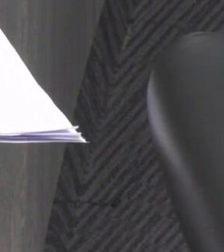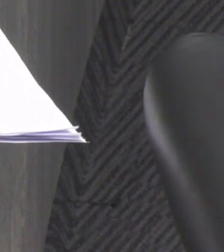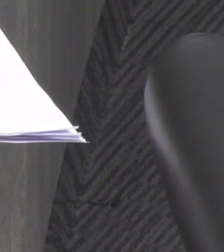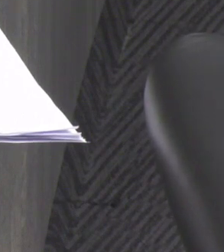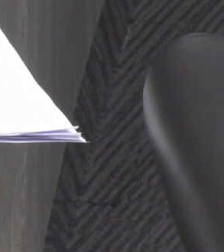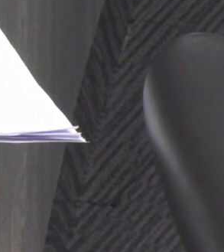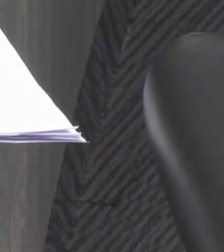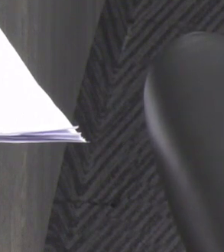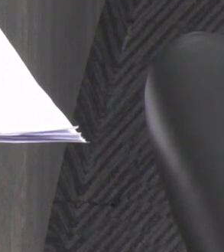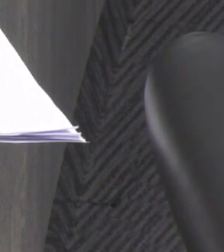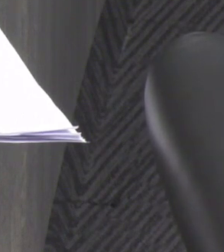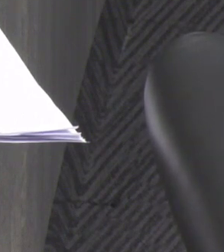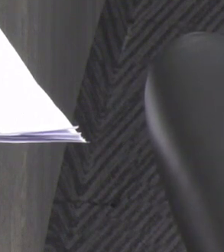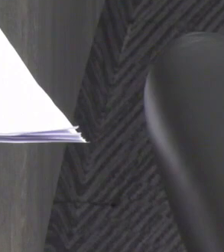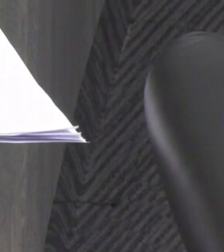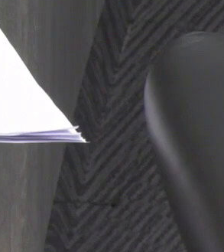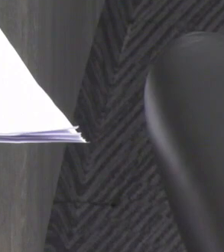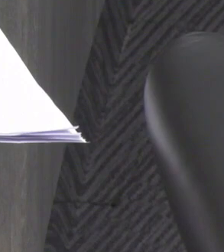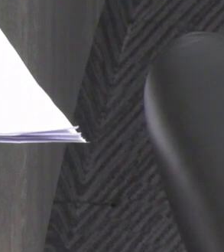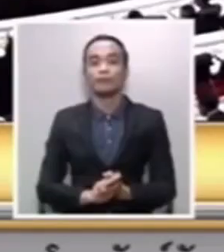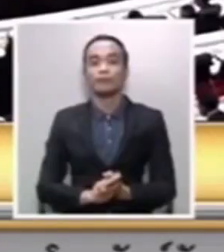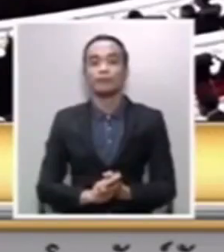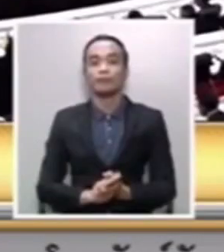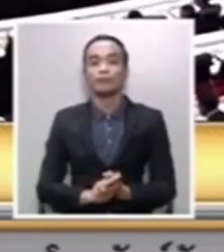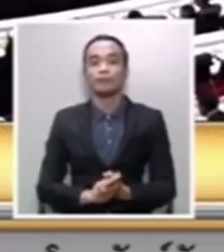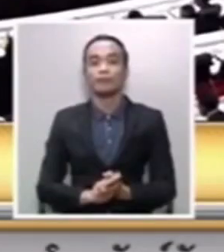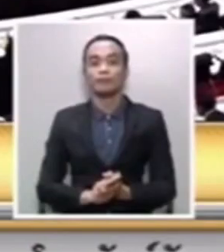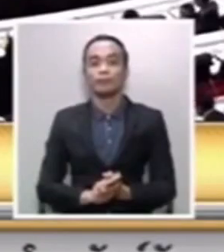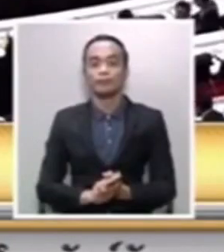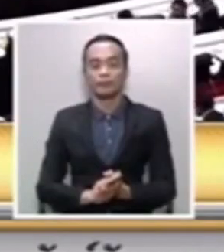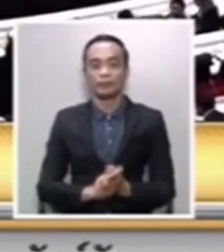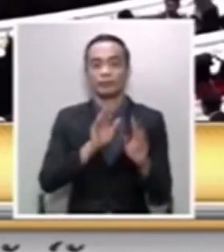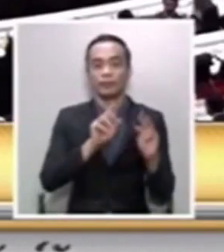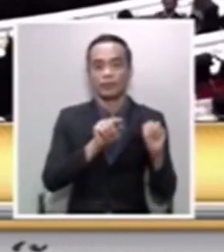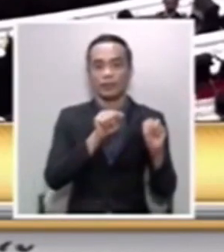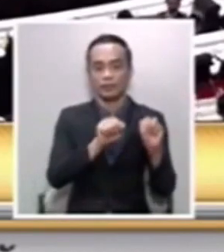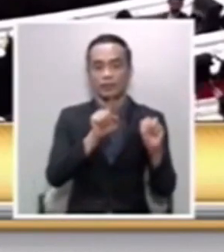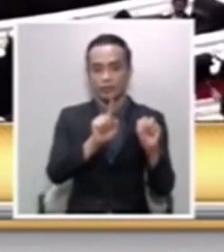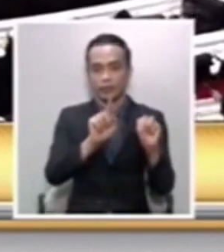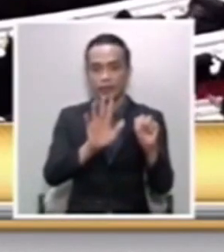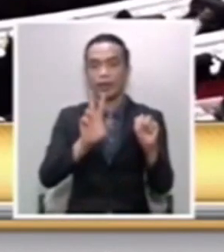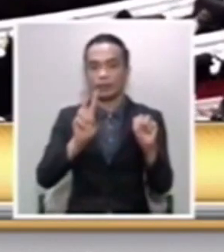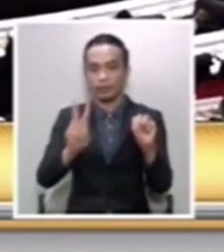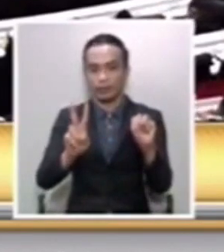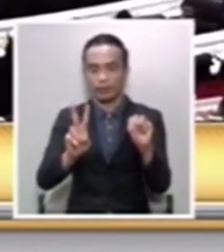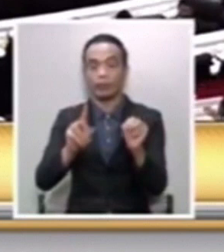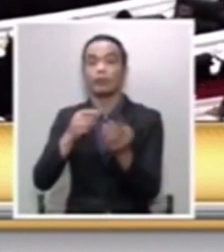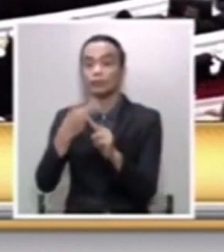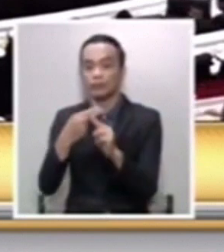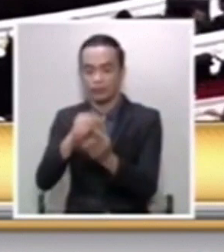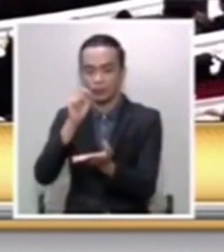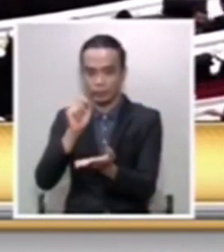ศเอกอนุดิษฐ์นาครทัพนะคะส.ส.กรุงเทพมหานครเลขาธิการพรรคเพื่อไทยอภิปรายถึงกรณีนายกรัฐมน